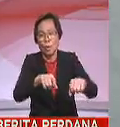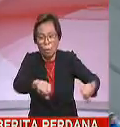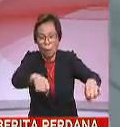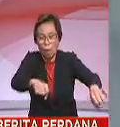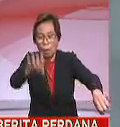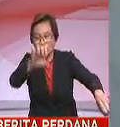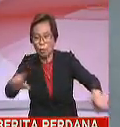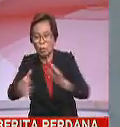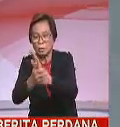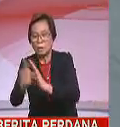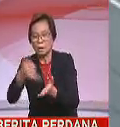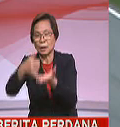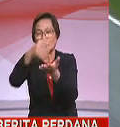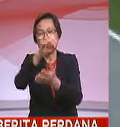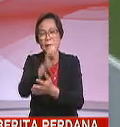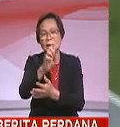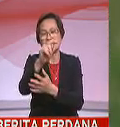europeans telengkap